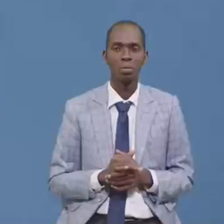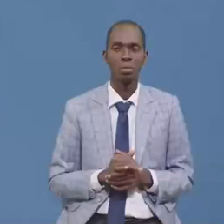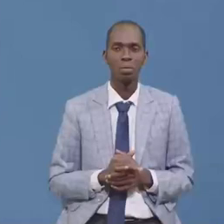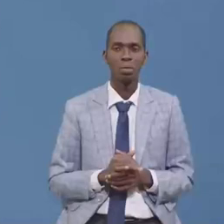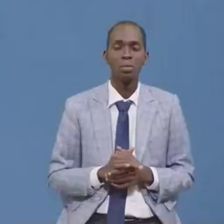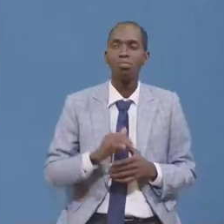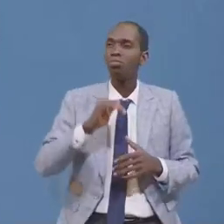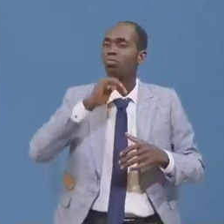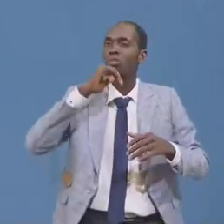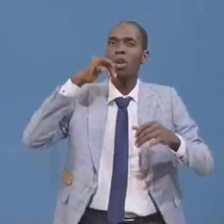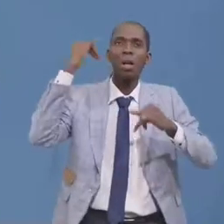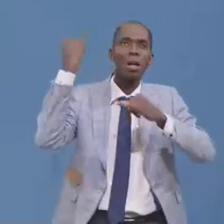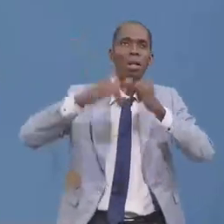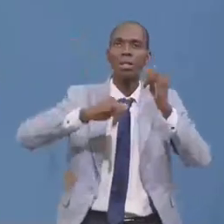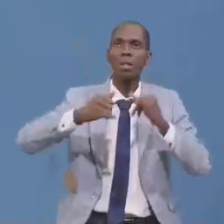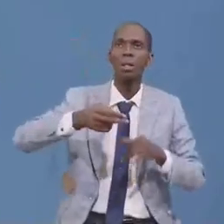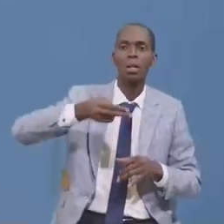infinie.